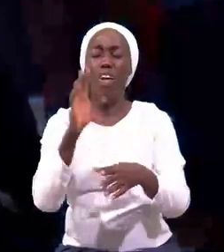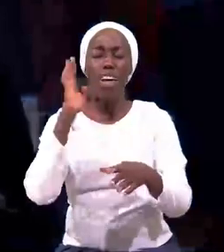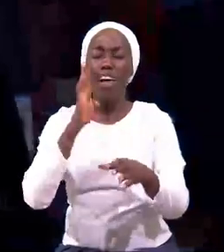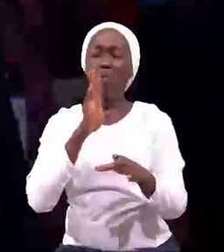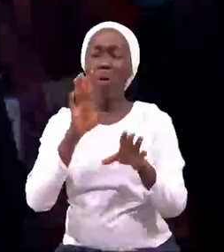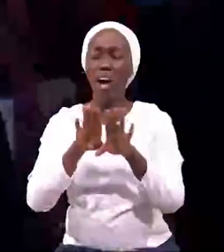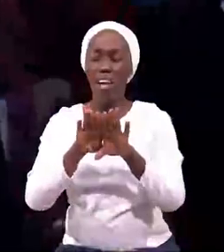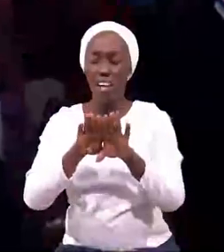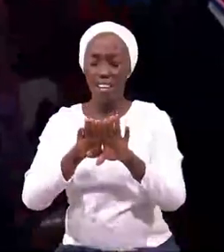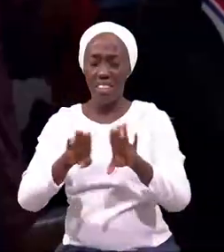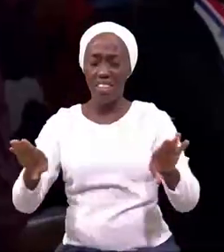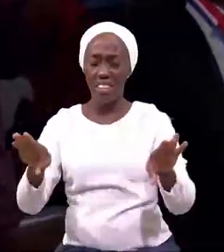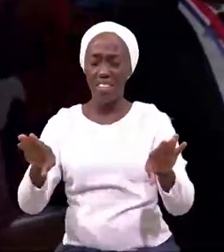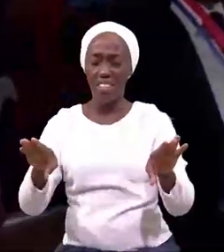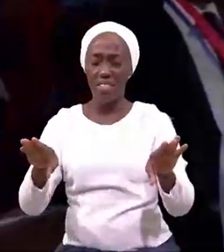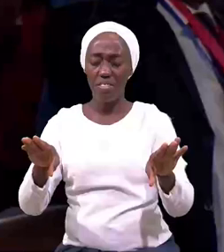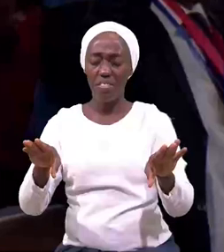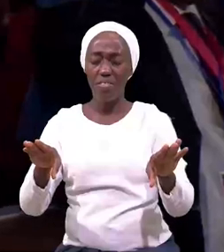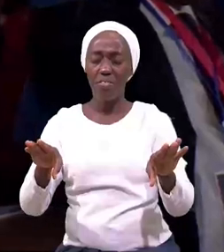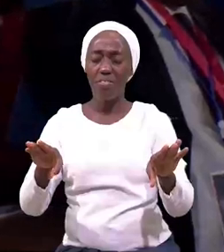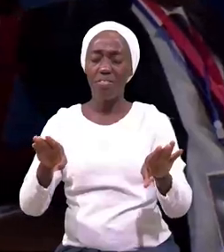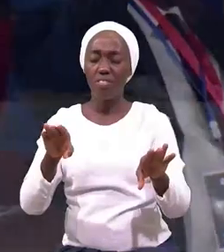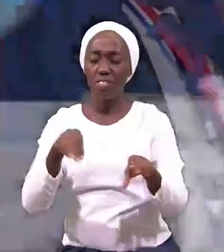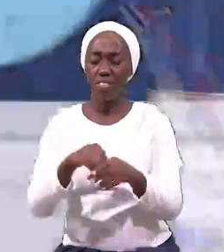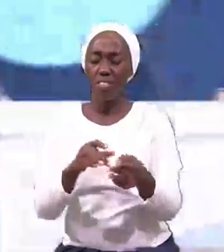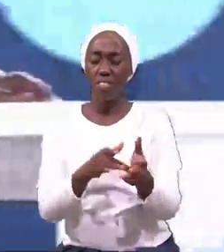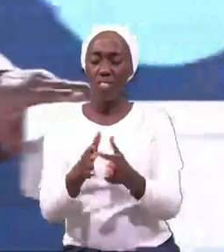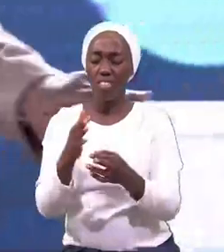Toute porte devant nous sera ouverte.